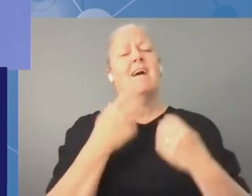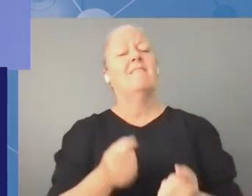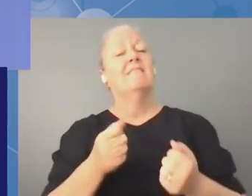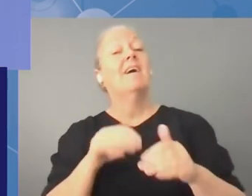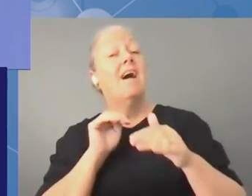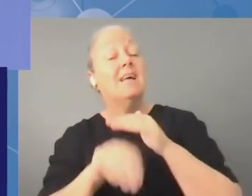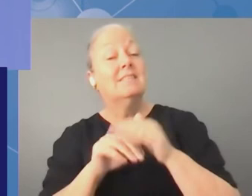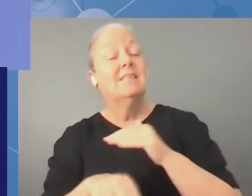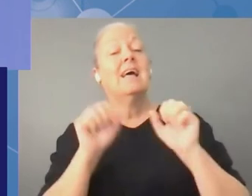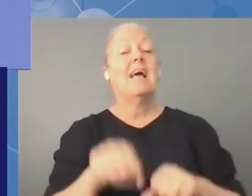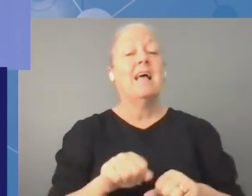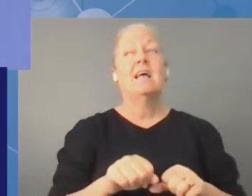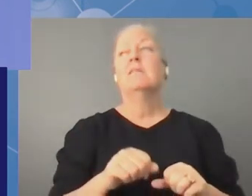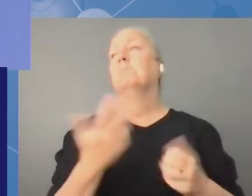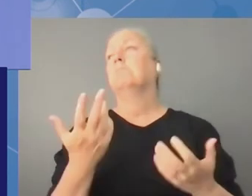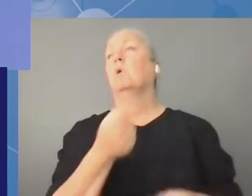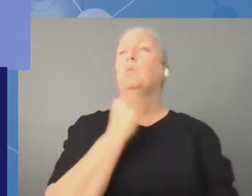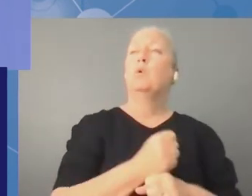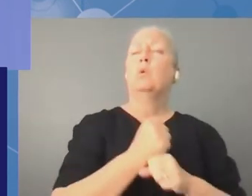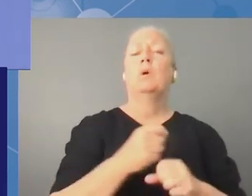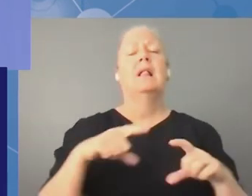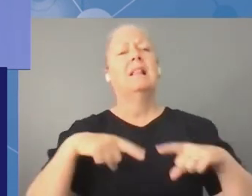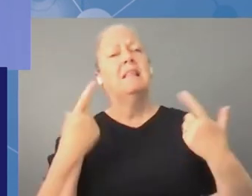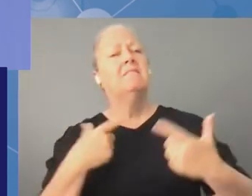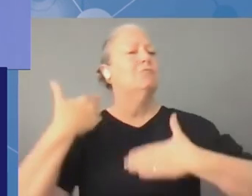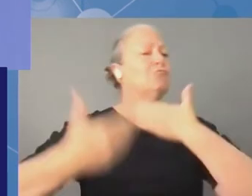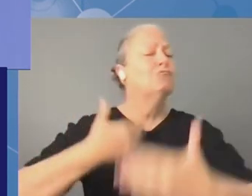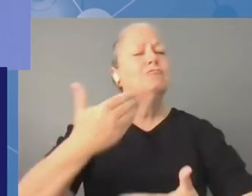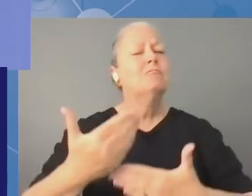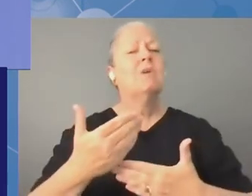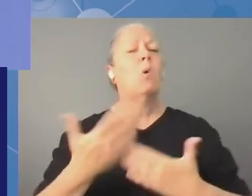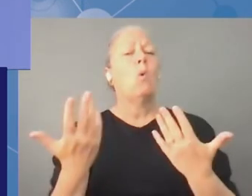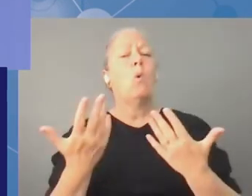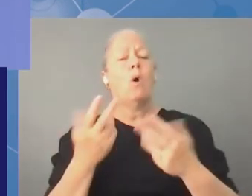ويرعى نفسه وأقربائه.